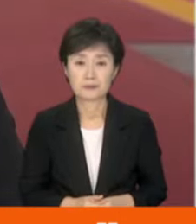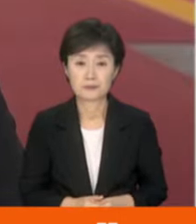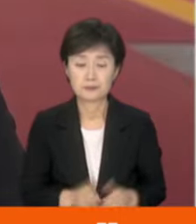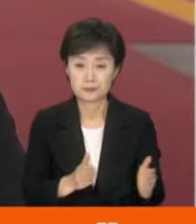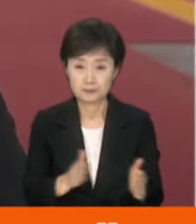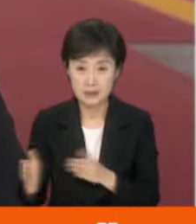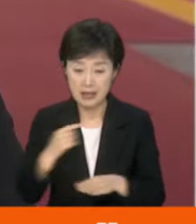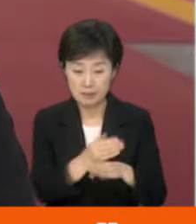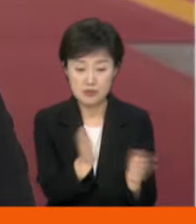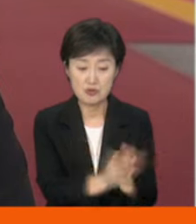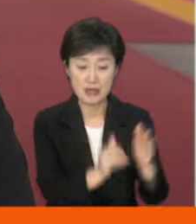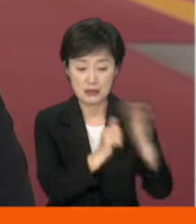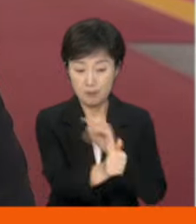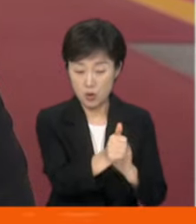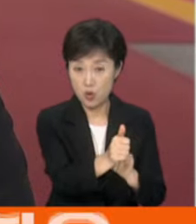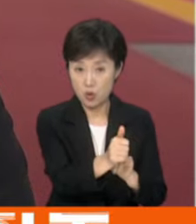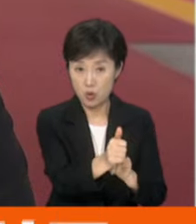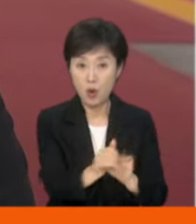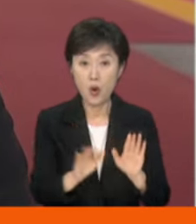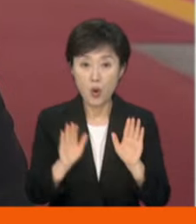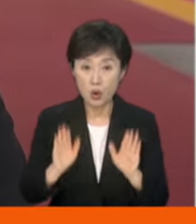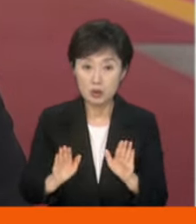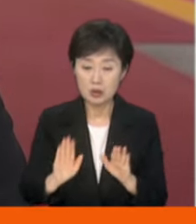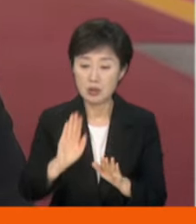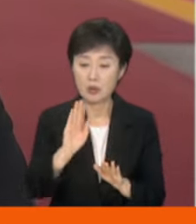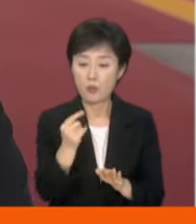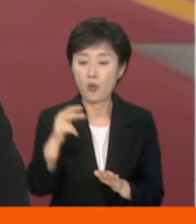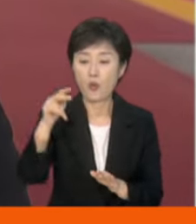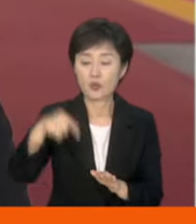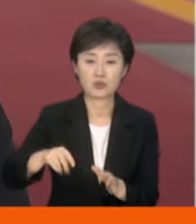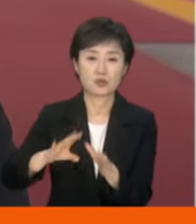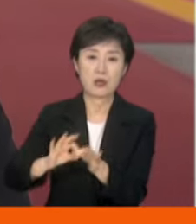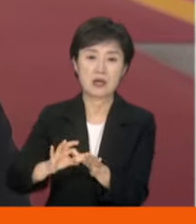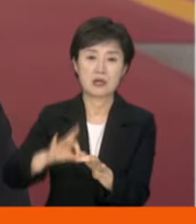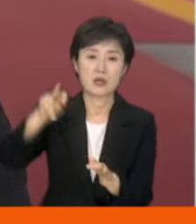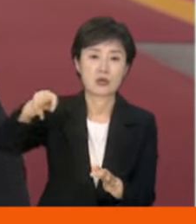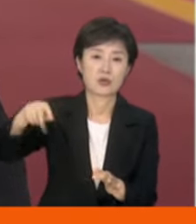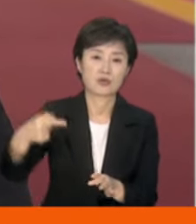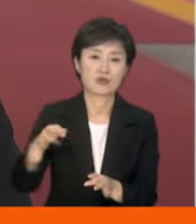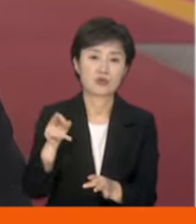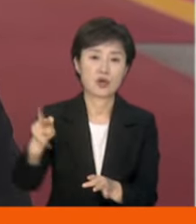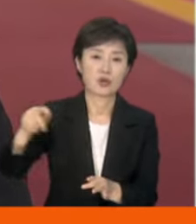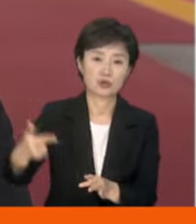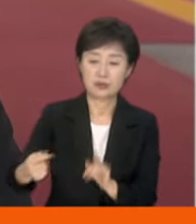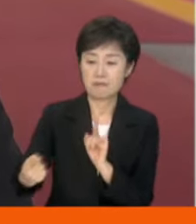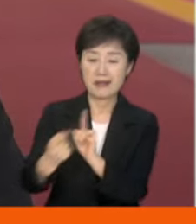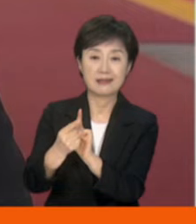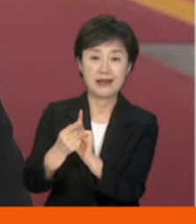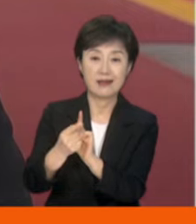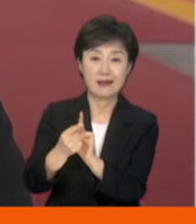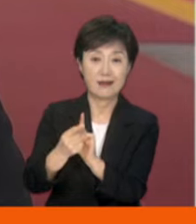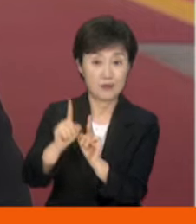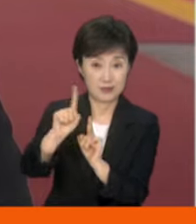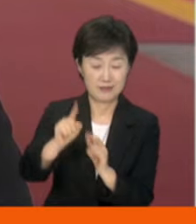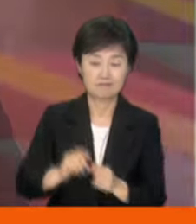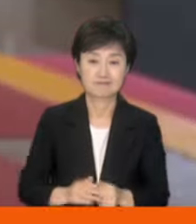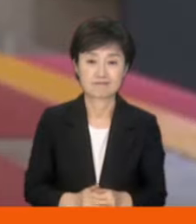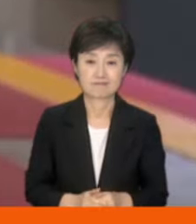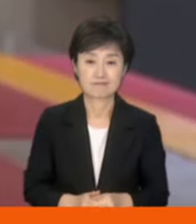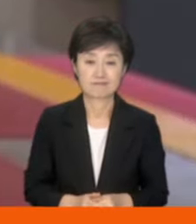자, 더불어민주당 이재명 대표는 오늘 보수 정치 인사로 분류되는 윤여정 전 환경부 장관을 만났다면서요.